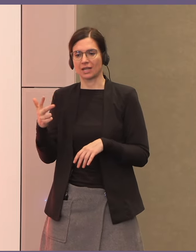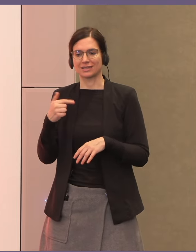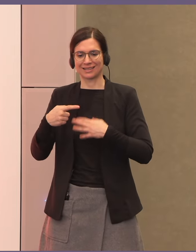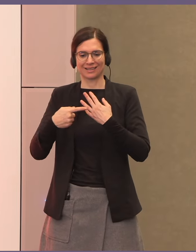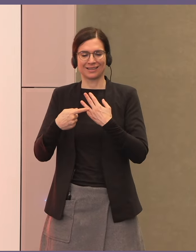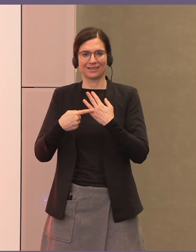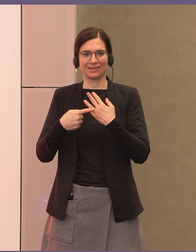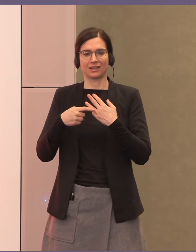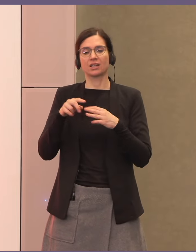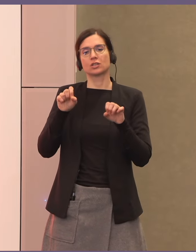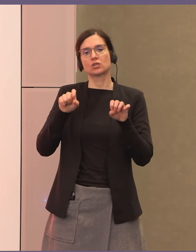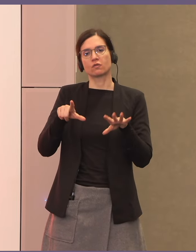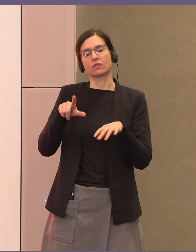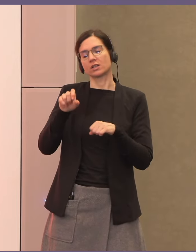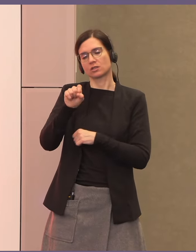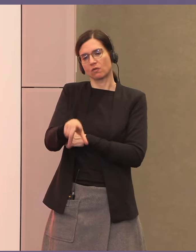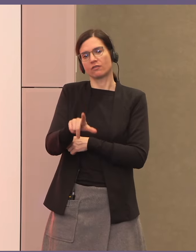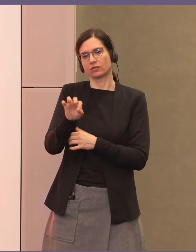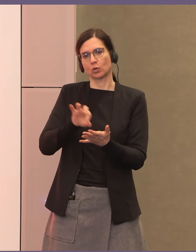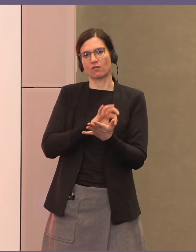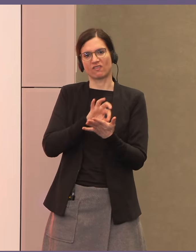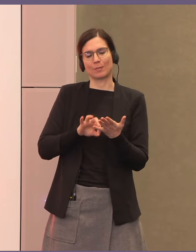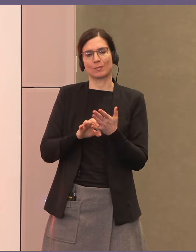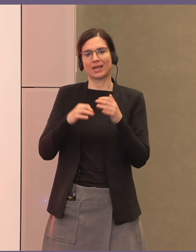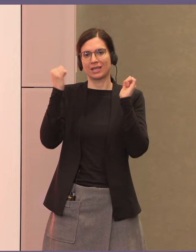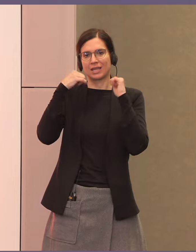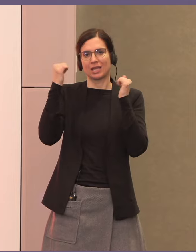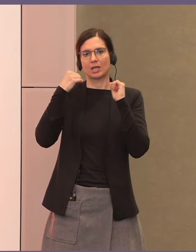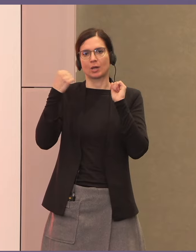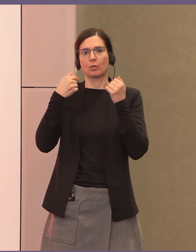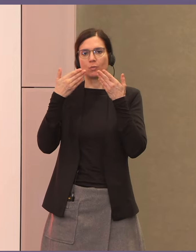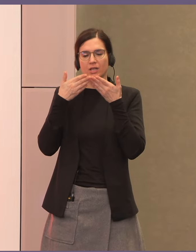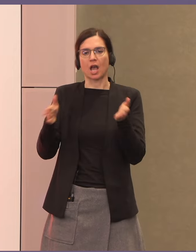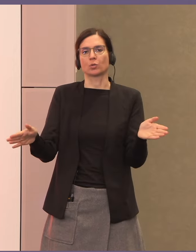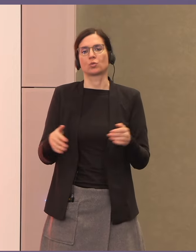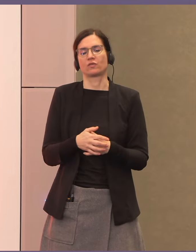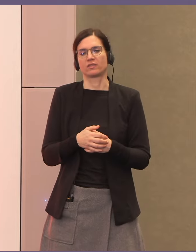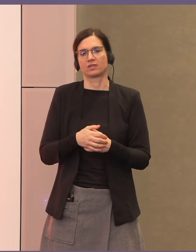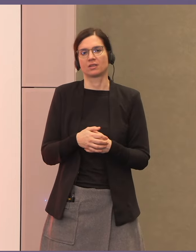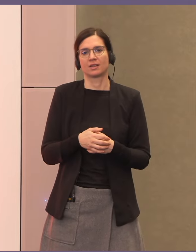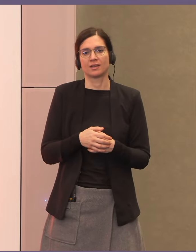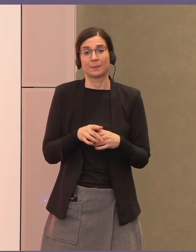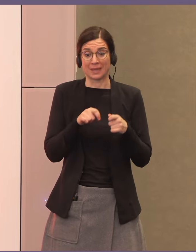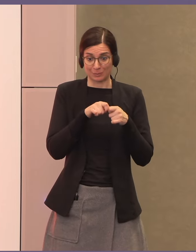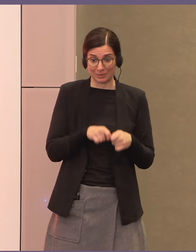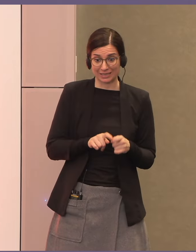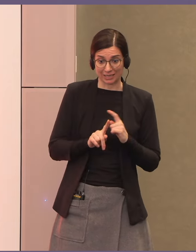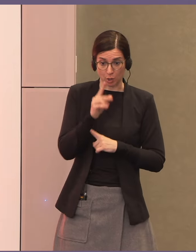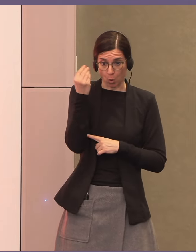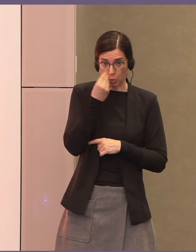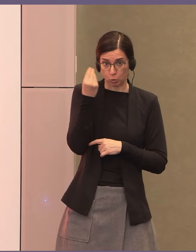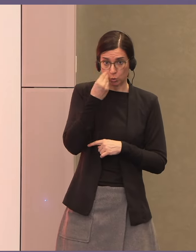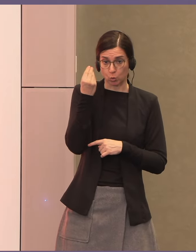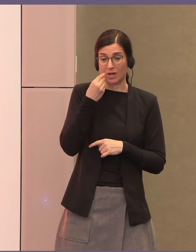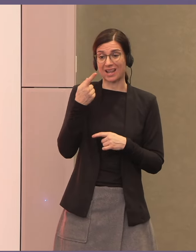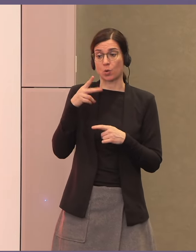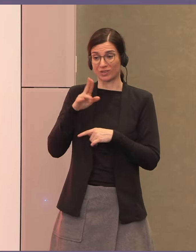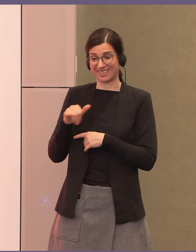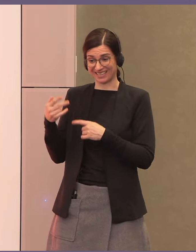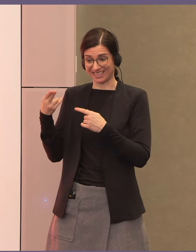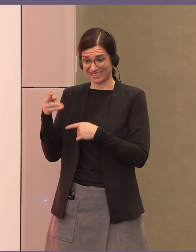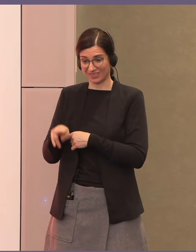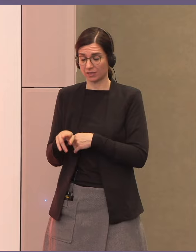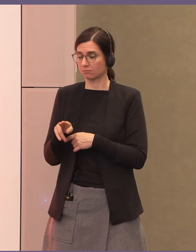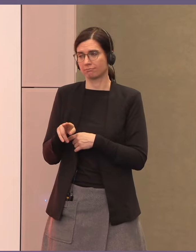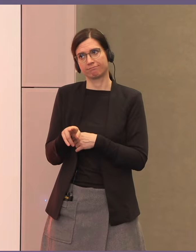Ring des 12. November, der an den Tag der Ausrufung der Republik erinnerte. Klar ist aber auch, die Mitglieder der Hochschule, also der Universität Wien, taten